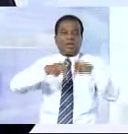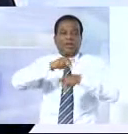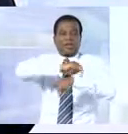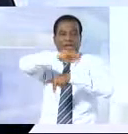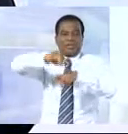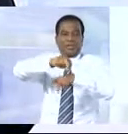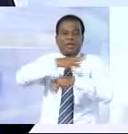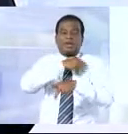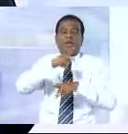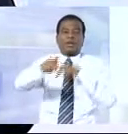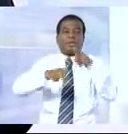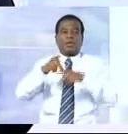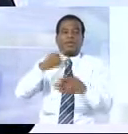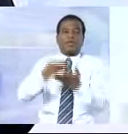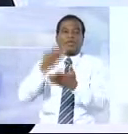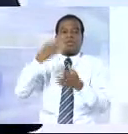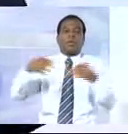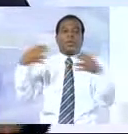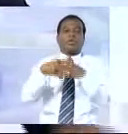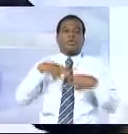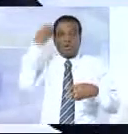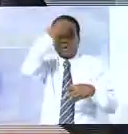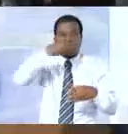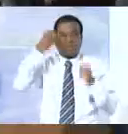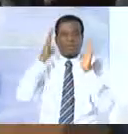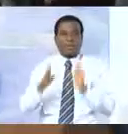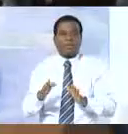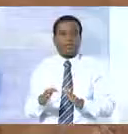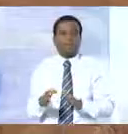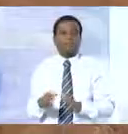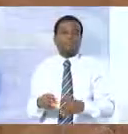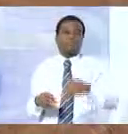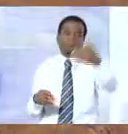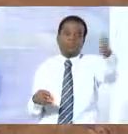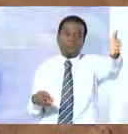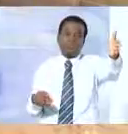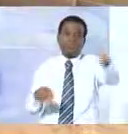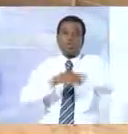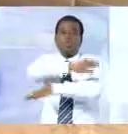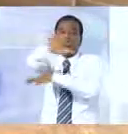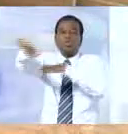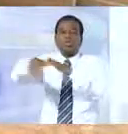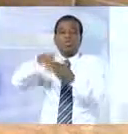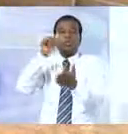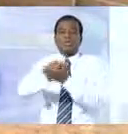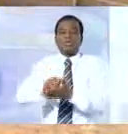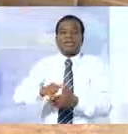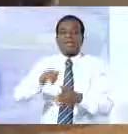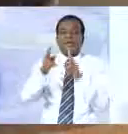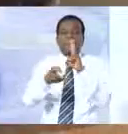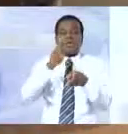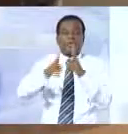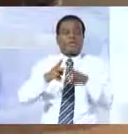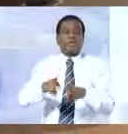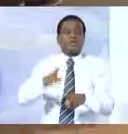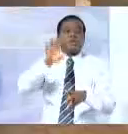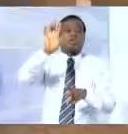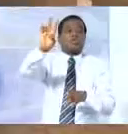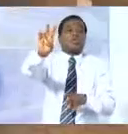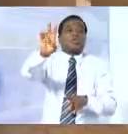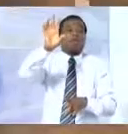par l'Union européenne. Le reportage d'Abou Sanogo. 21 véhicules d'intervention, 78 ordinateurs complets et